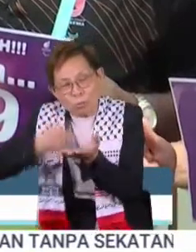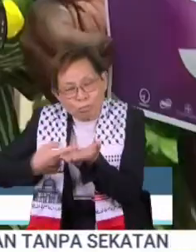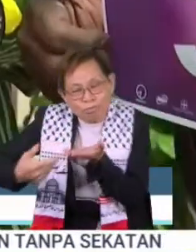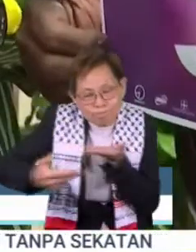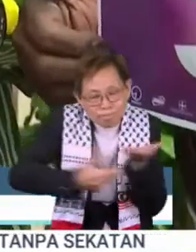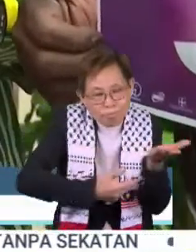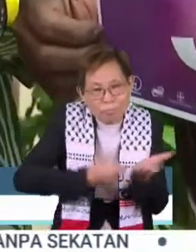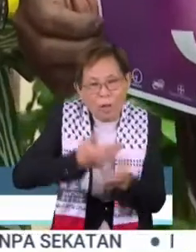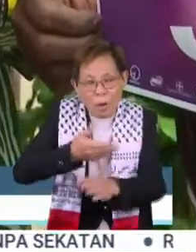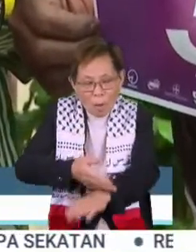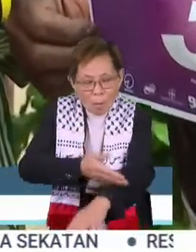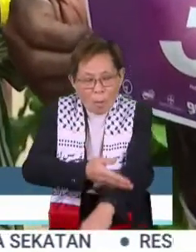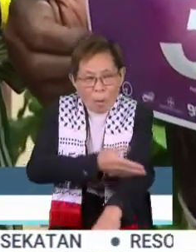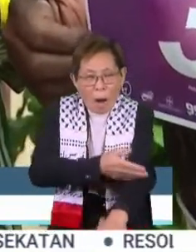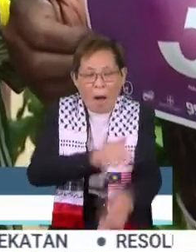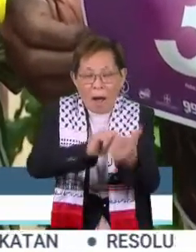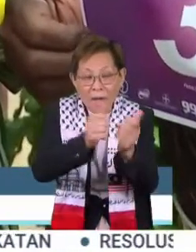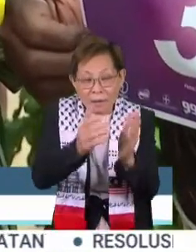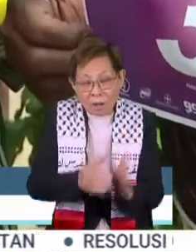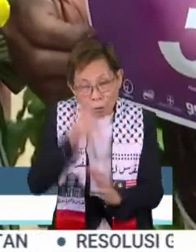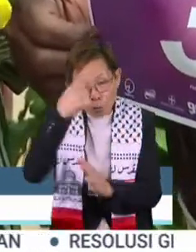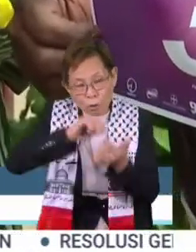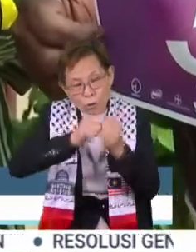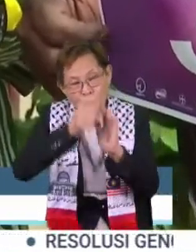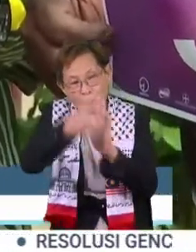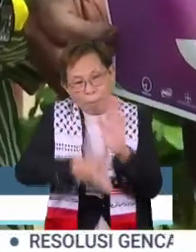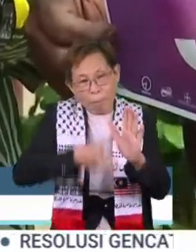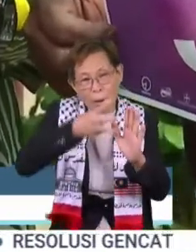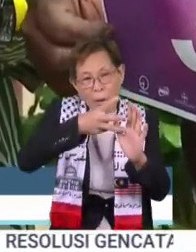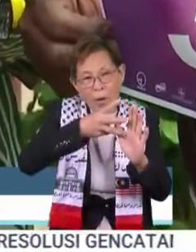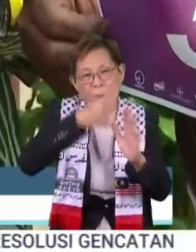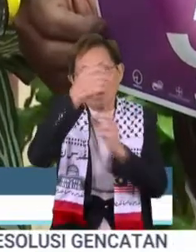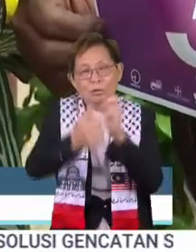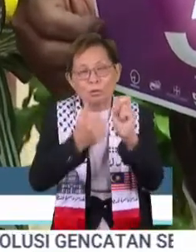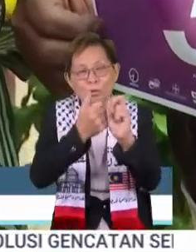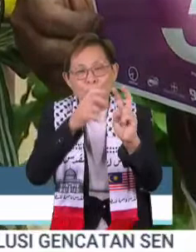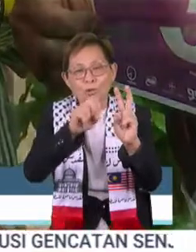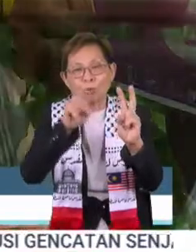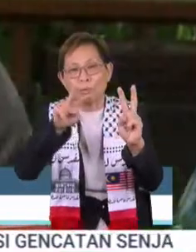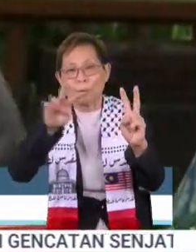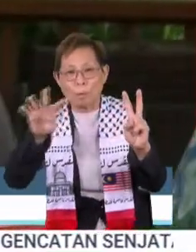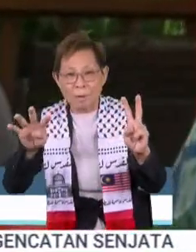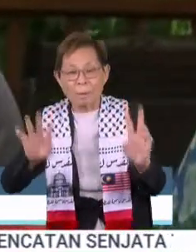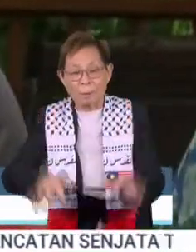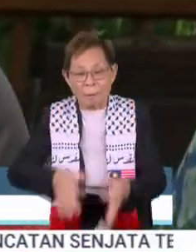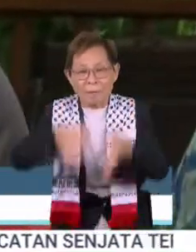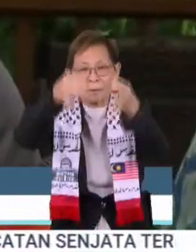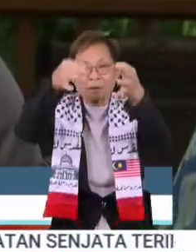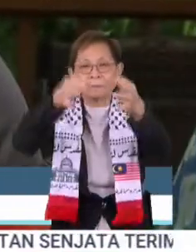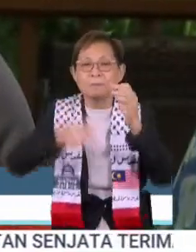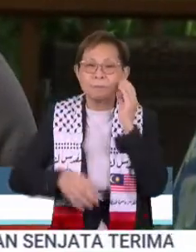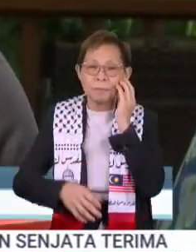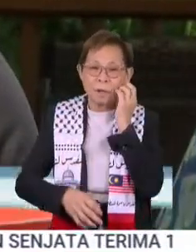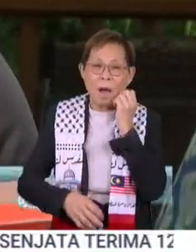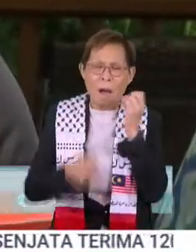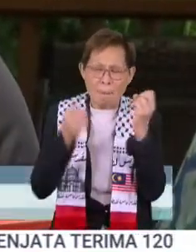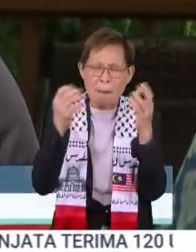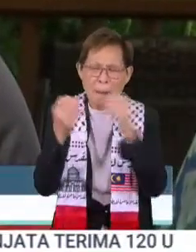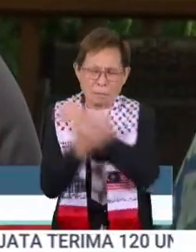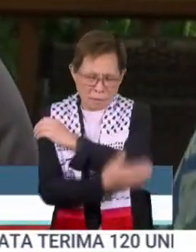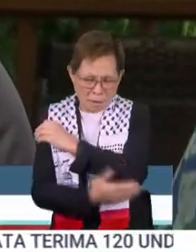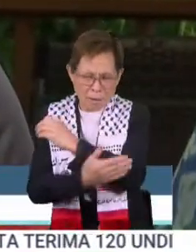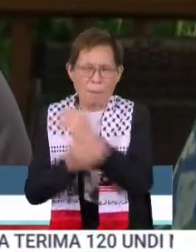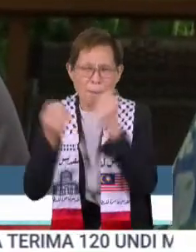membincangkan langkah perbaiki prestasi atlet bagi Sukan Paralimpik Paris 2024. Tengok yang banyak negara